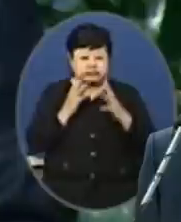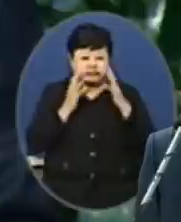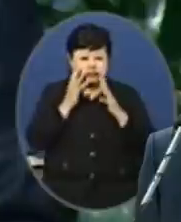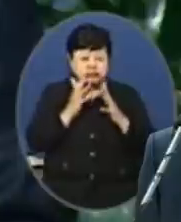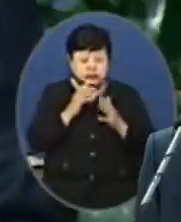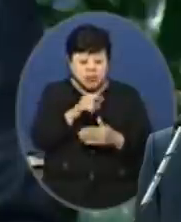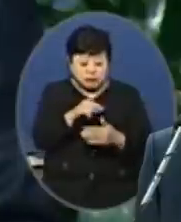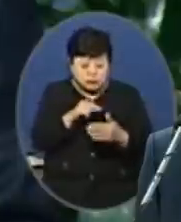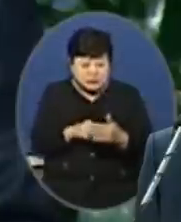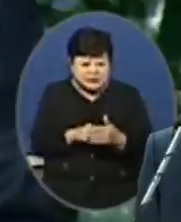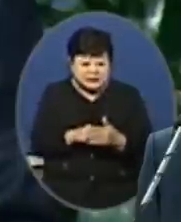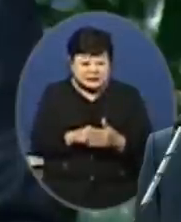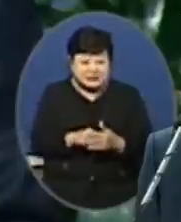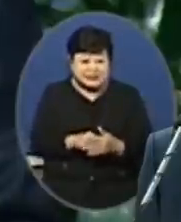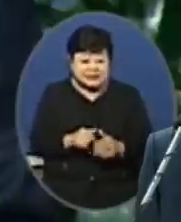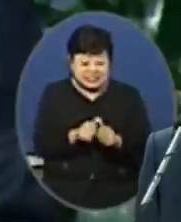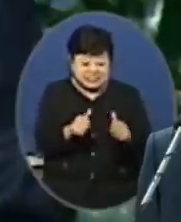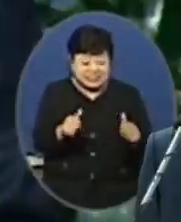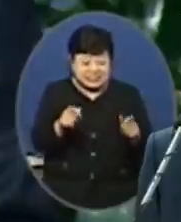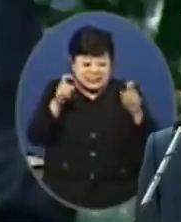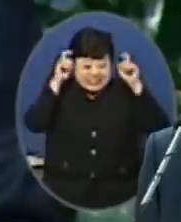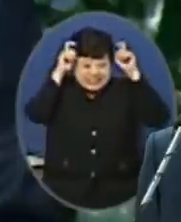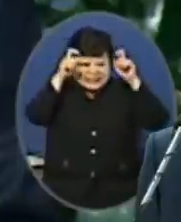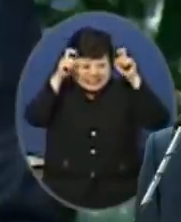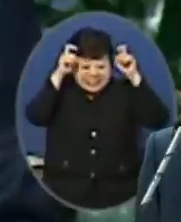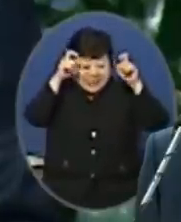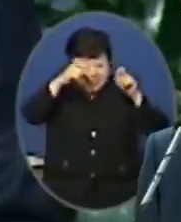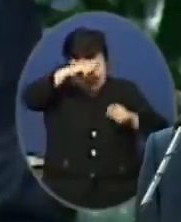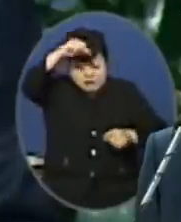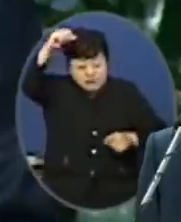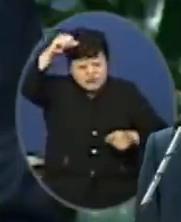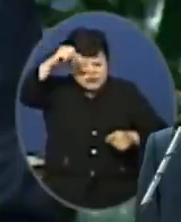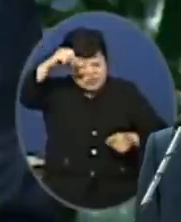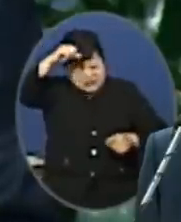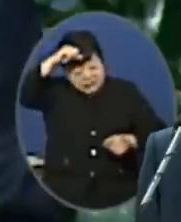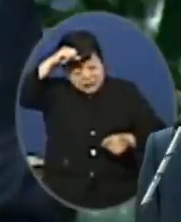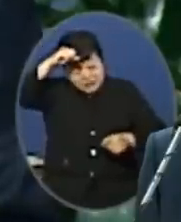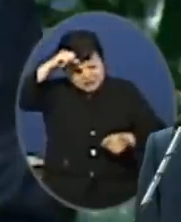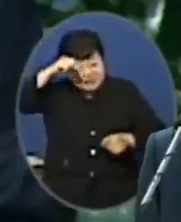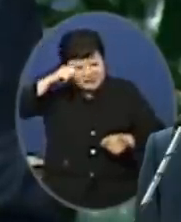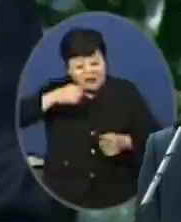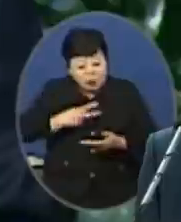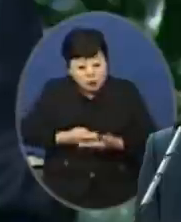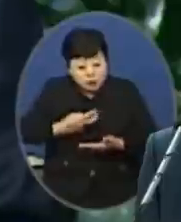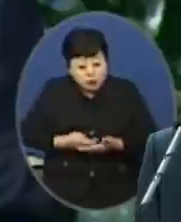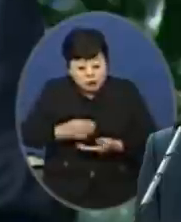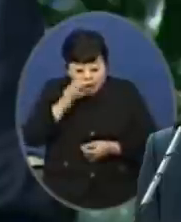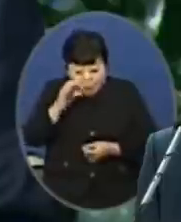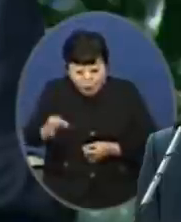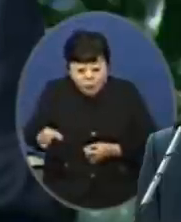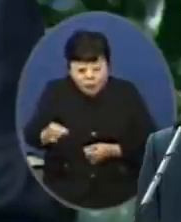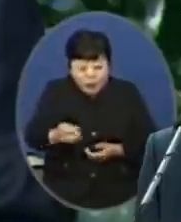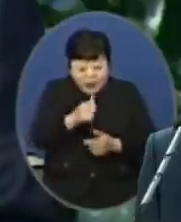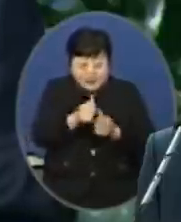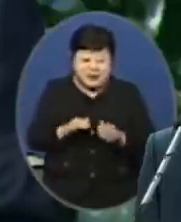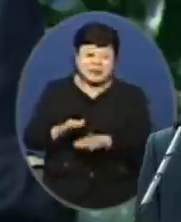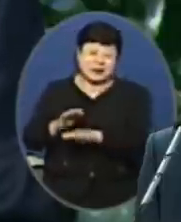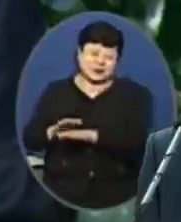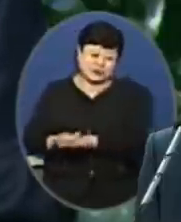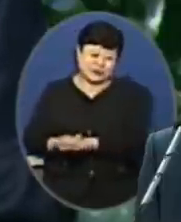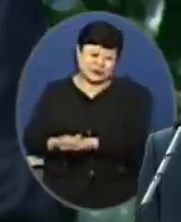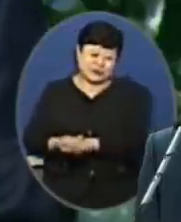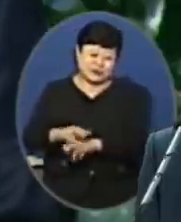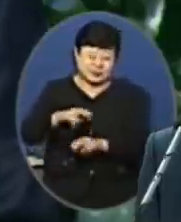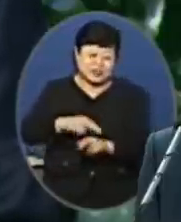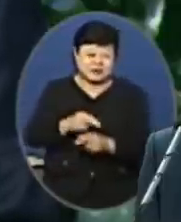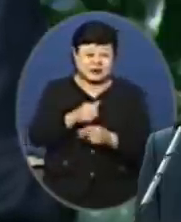가운데 산양이 머리가 등굴에 걸려서 못 가고 부둥대고 있습니다. 하나님이 예비해 놓은 것입니다.